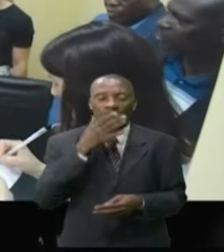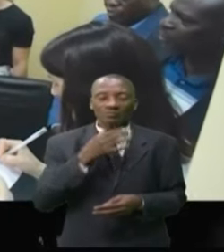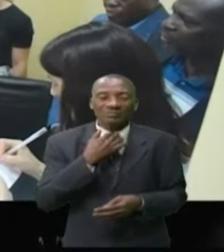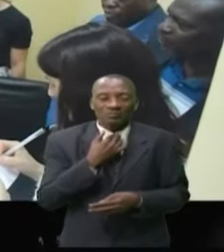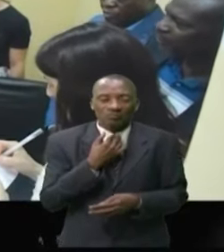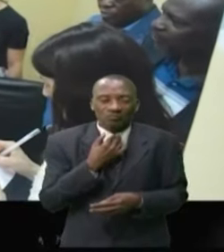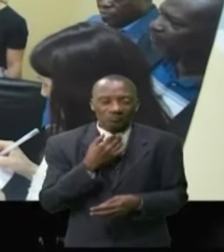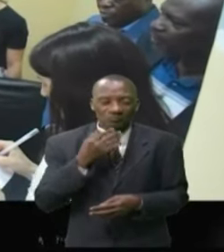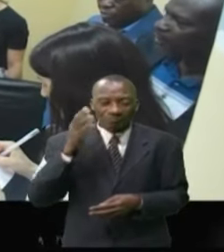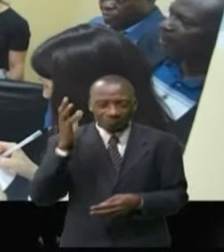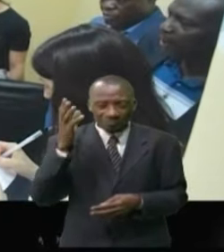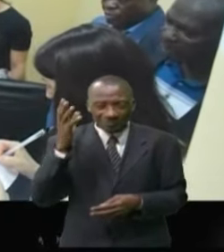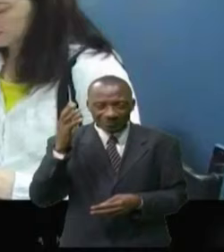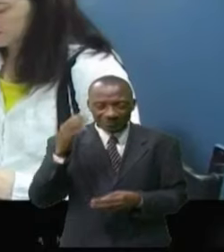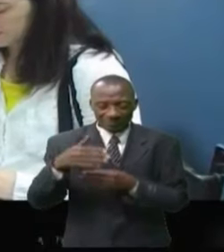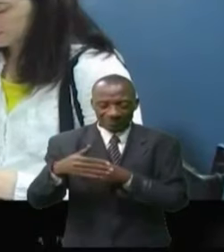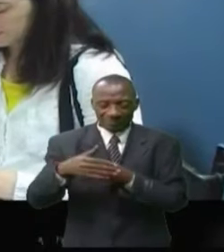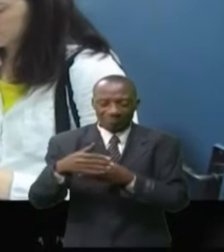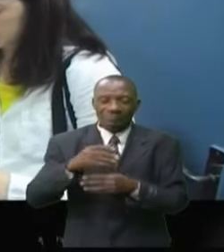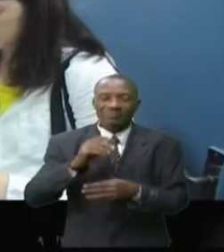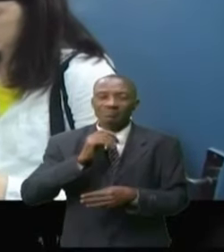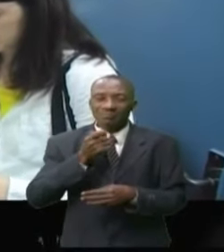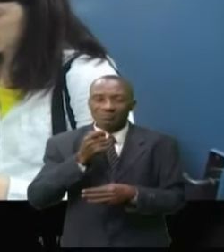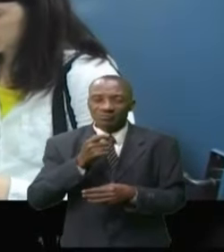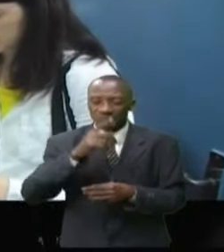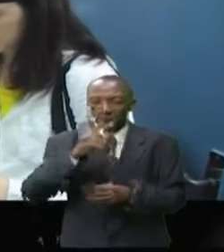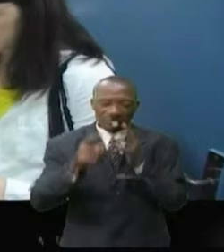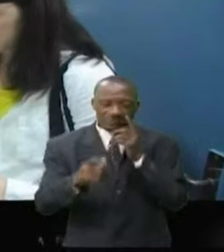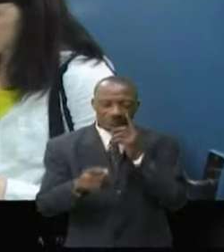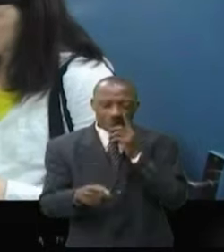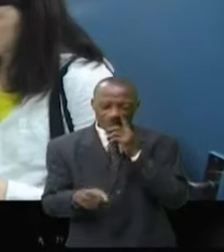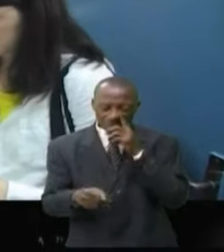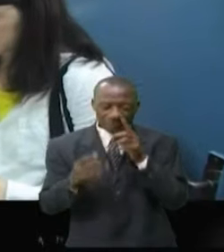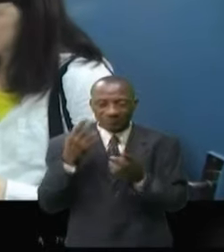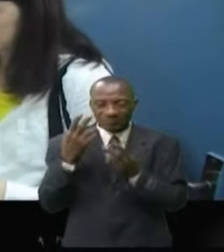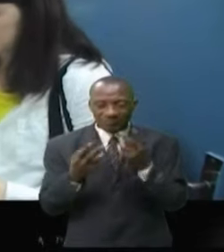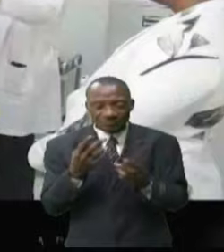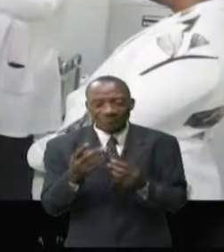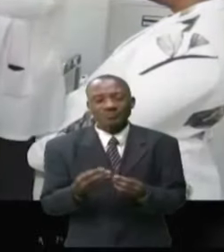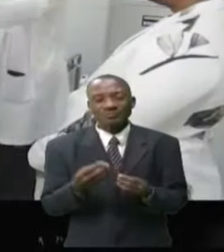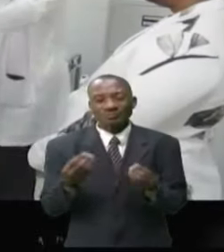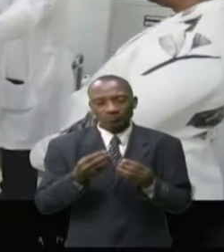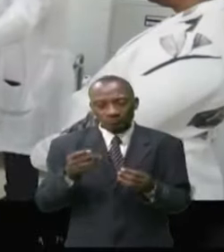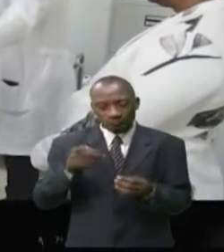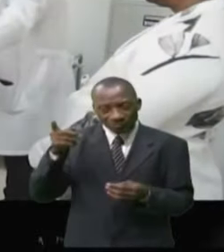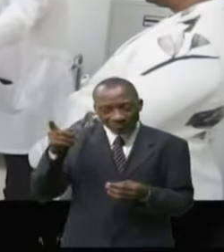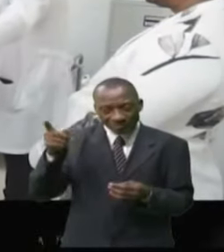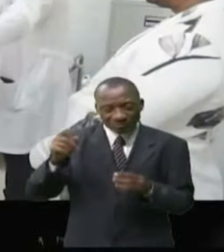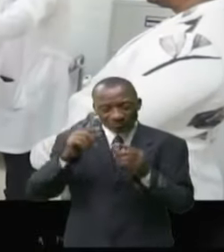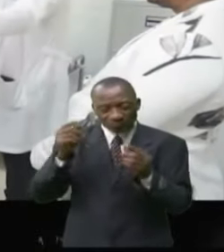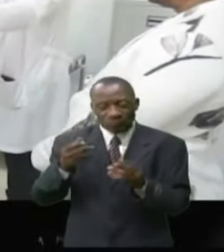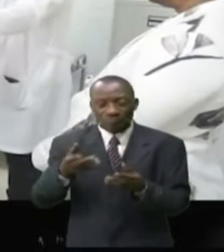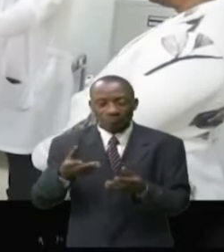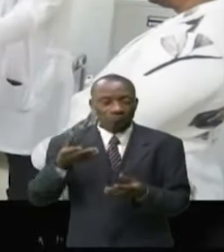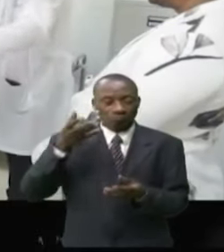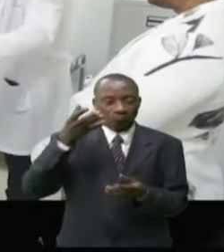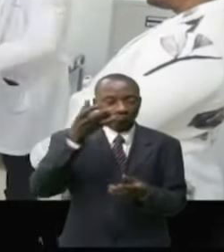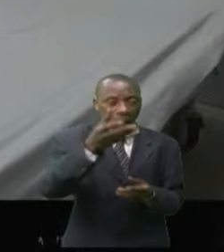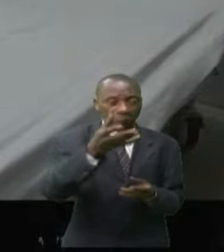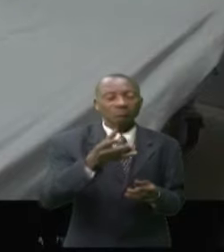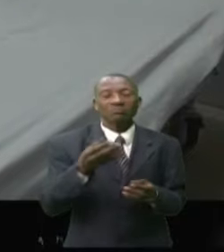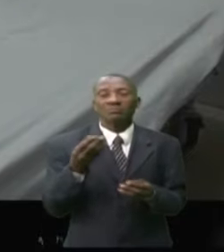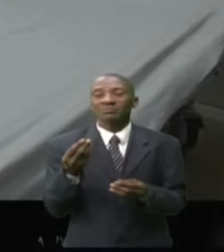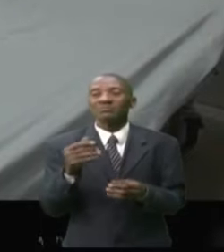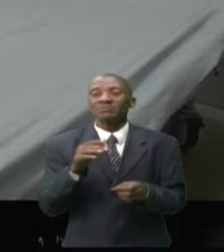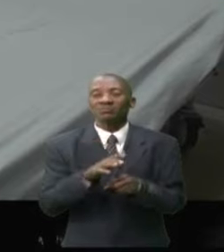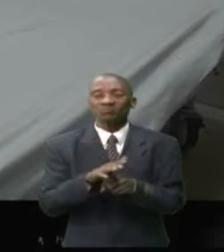également à des médicaments de qualité la formation des prestataires les équipements pour la formation sanitaire